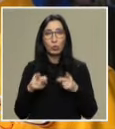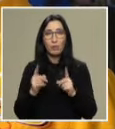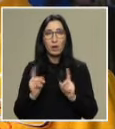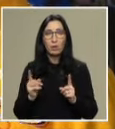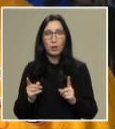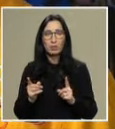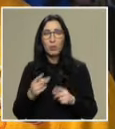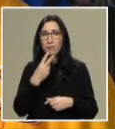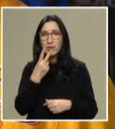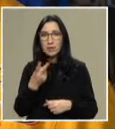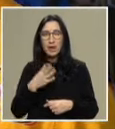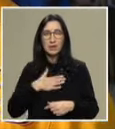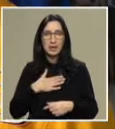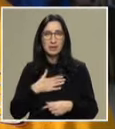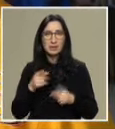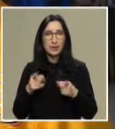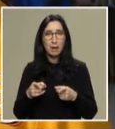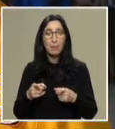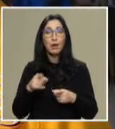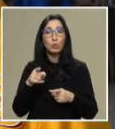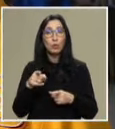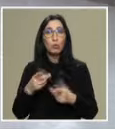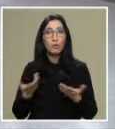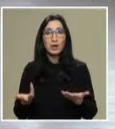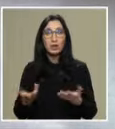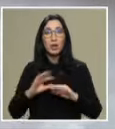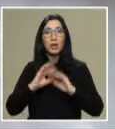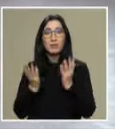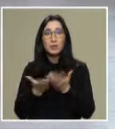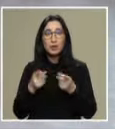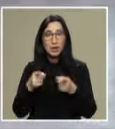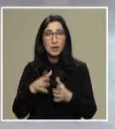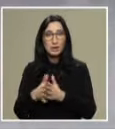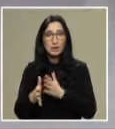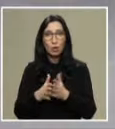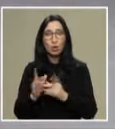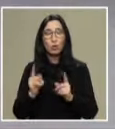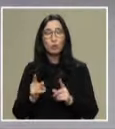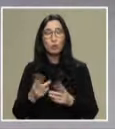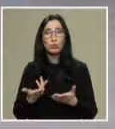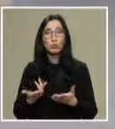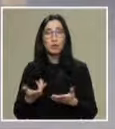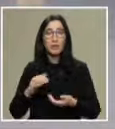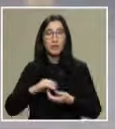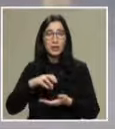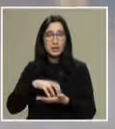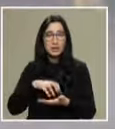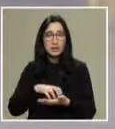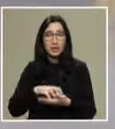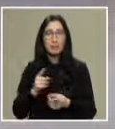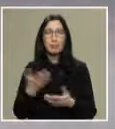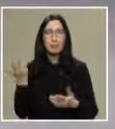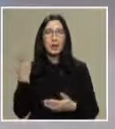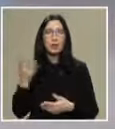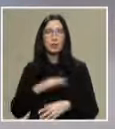което видях и аз там. От това, че всички тези хора, които са подновен състав, бяха толкова